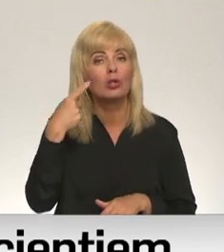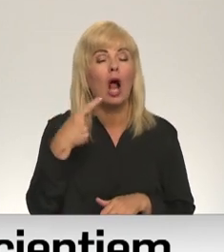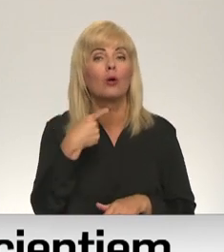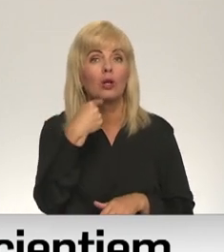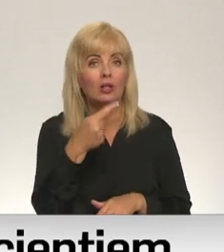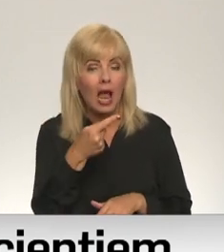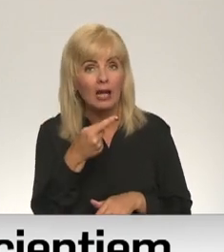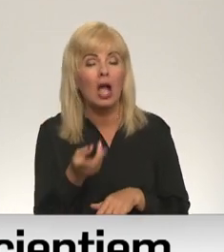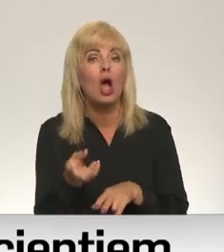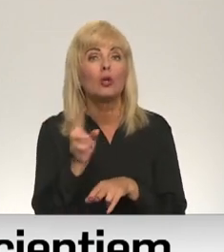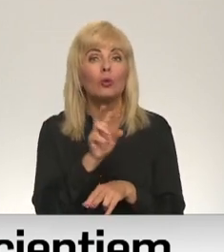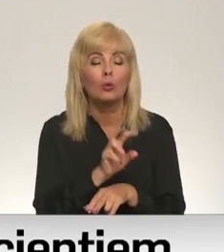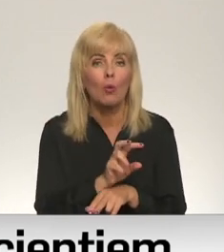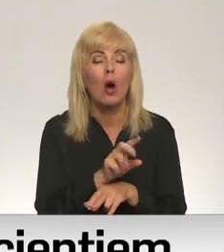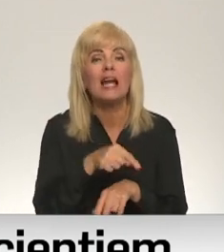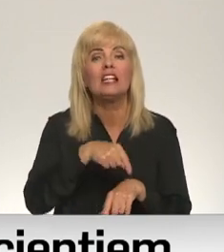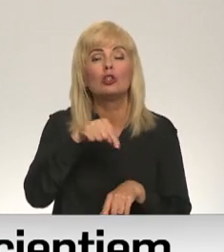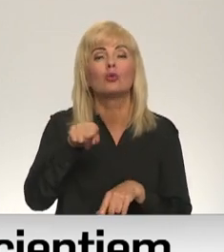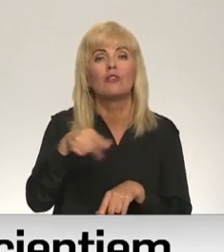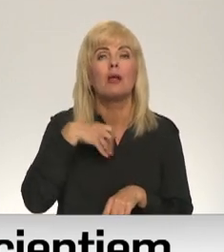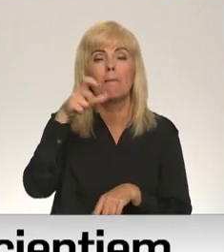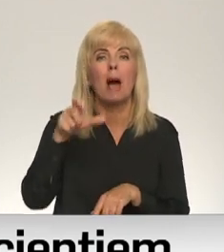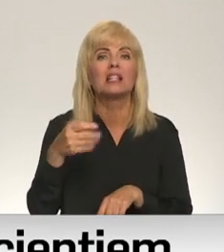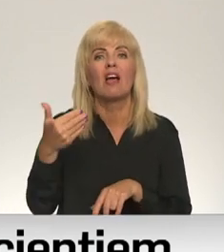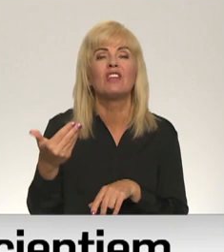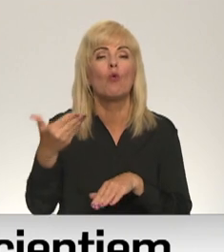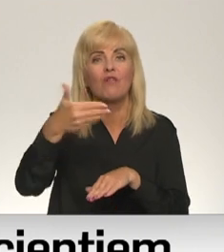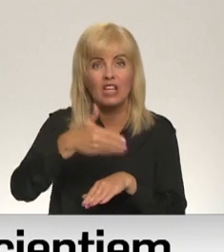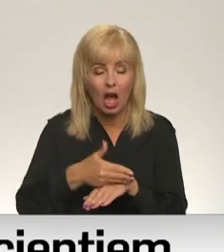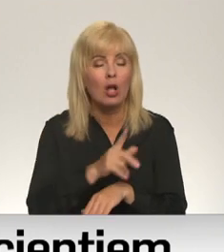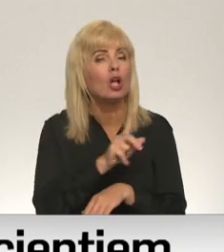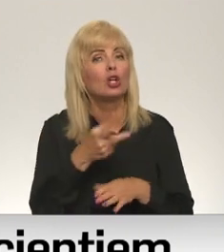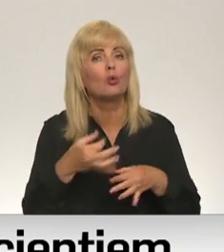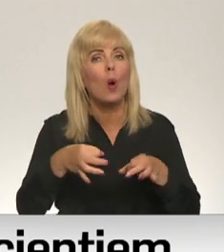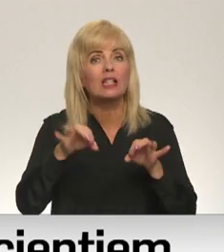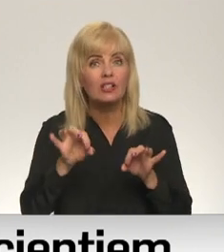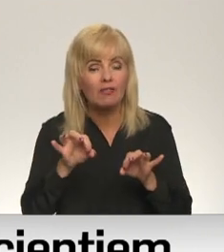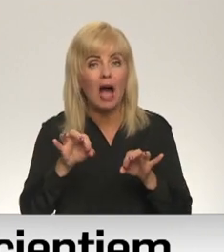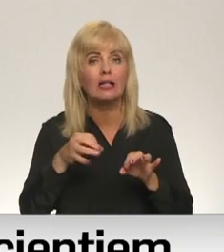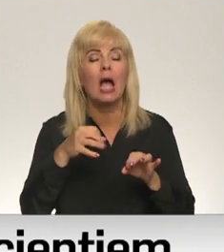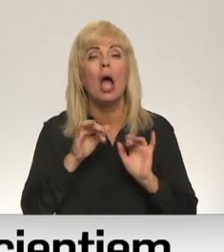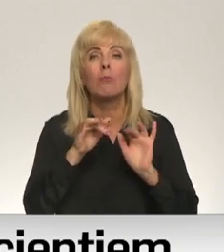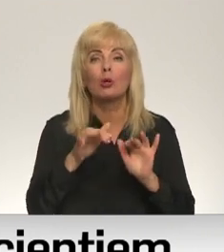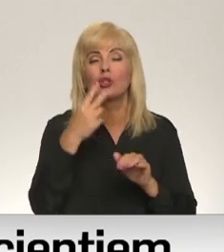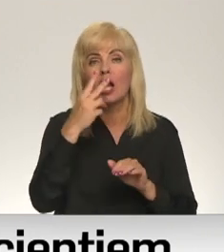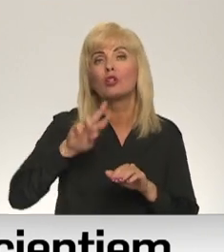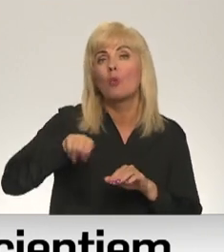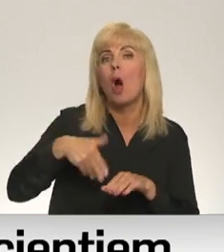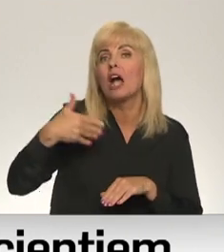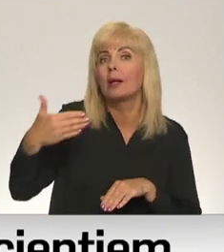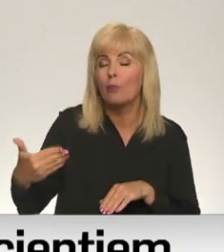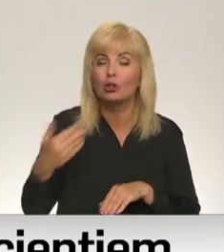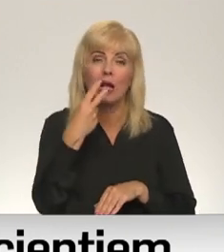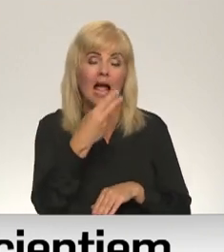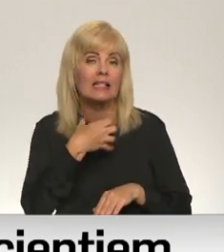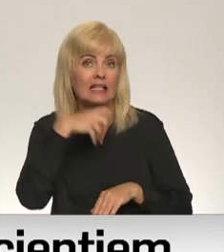nokļūt pacienta kurpēs, bet tas patiešām ir būtiski, jo tad mēs redzam to procesu no otras puses, kādā veidā tad tas